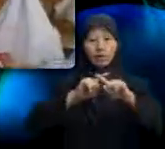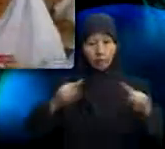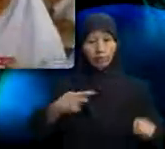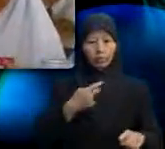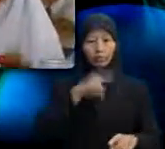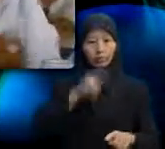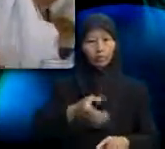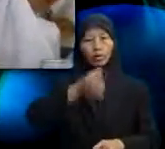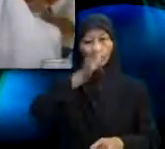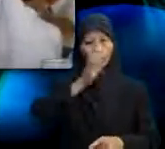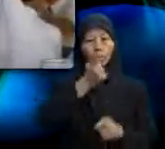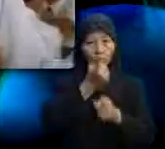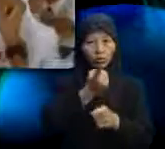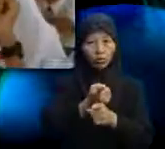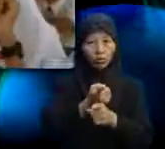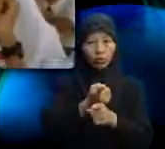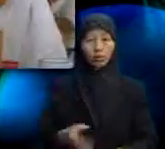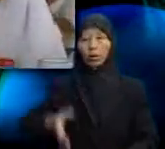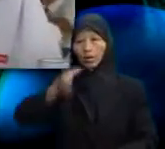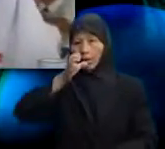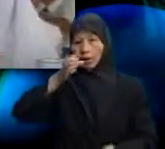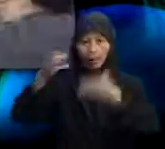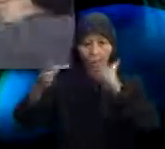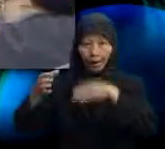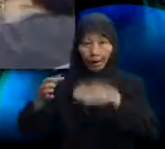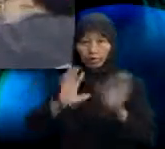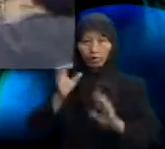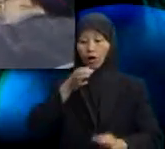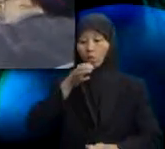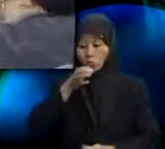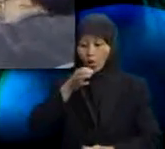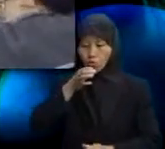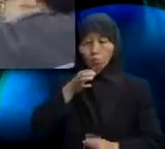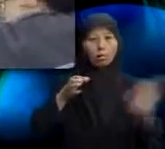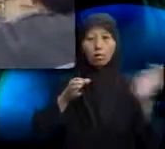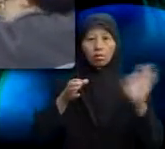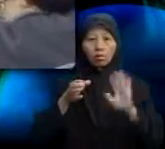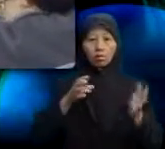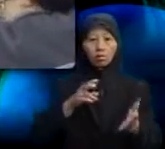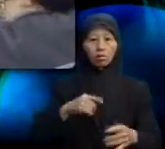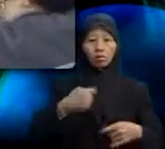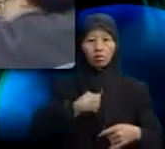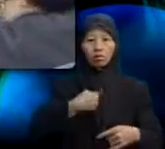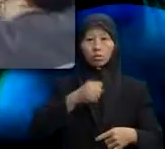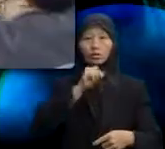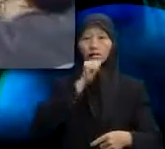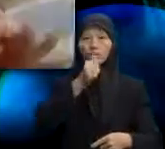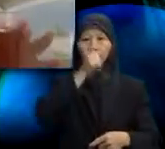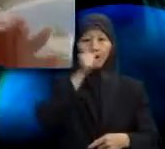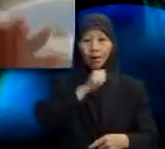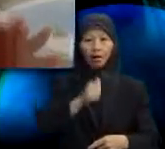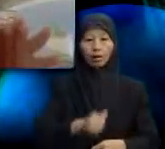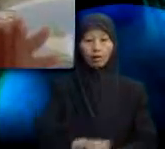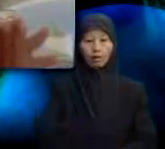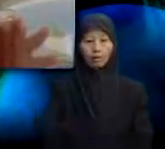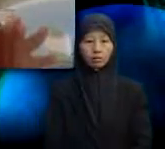kita hendaklah minum secara sopan. Minuman panas jangan ditiup kerana menunjukkan kita seorang yang tidak